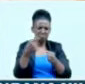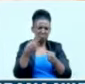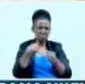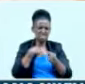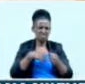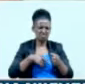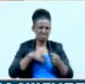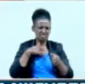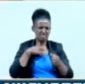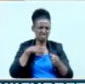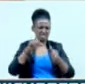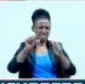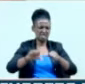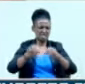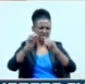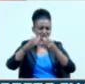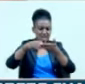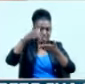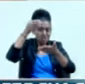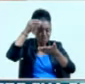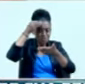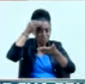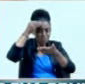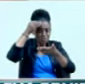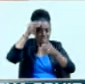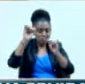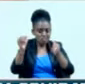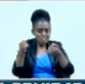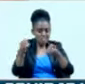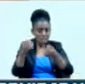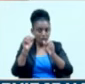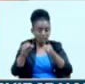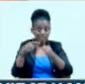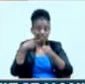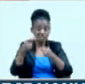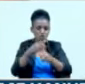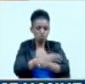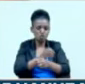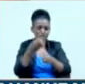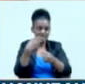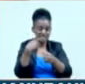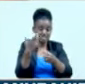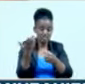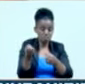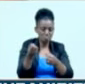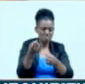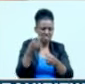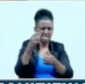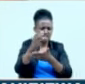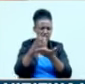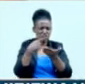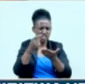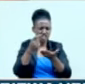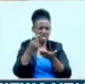tugerageza kubigisha. Bashobora kuvuga ko bafite ubushobozi, abandi bishingikiriza ku ideni bakavuga ko